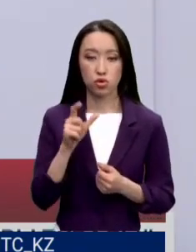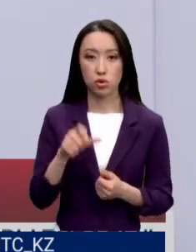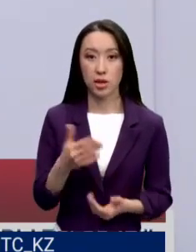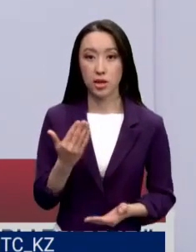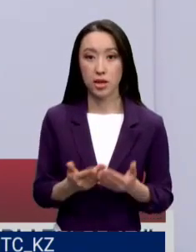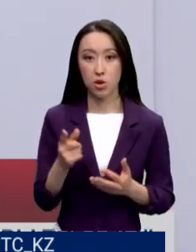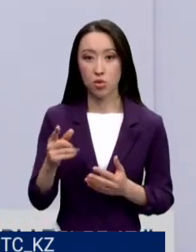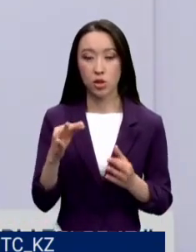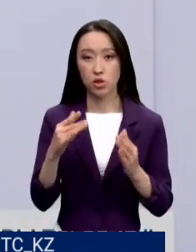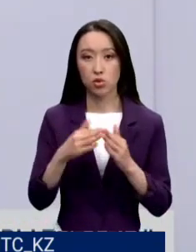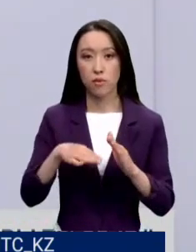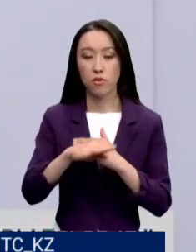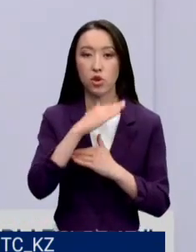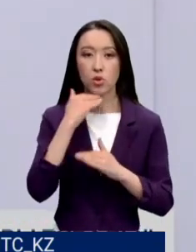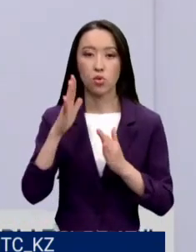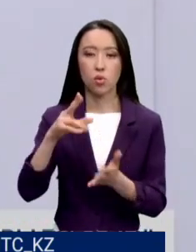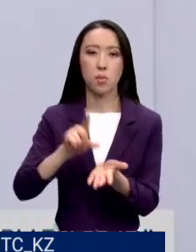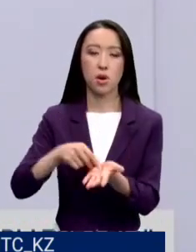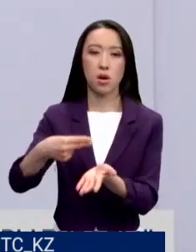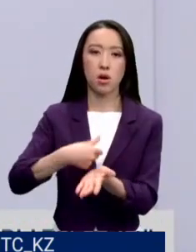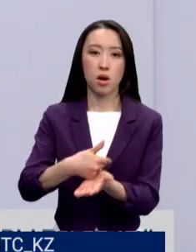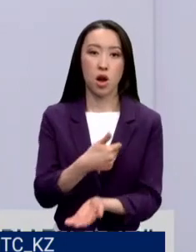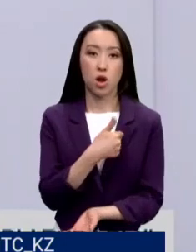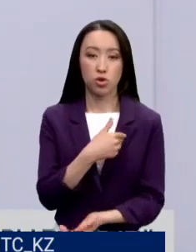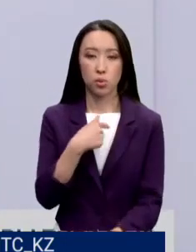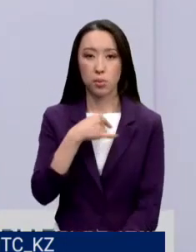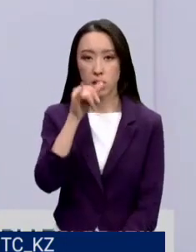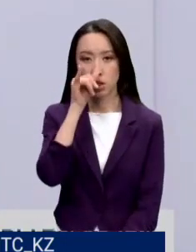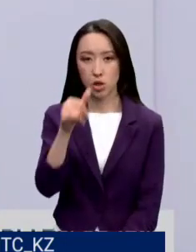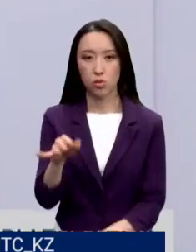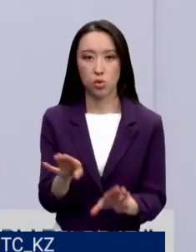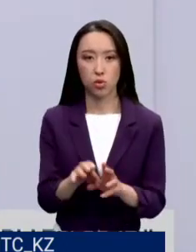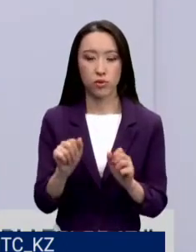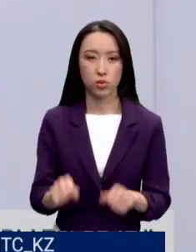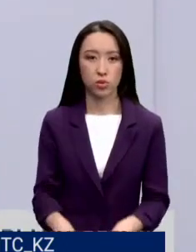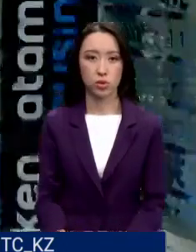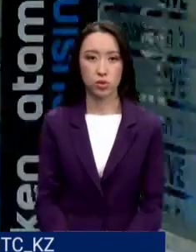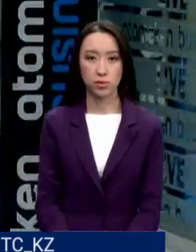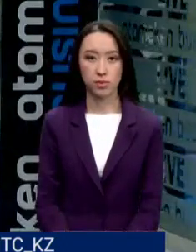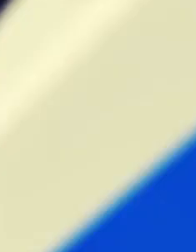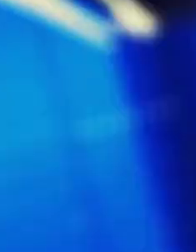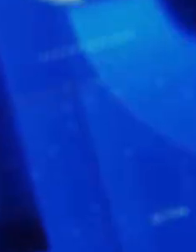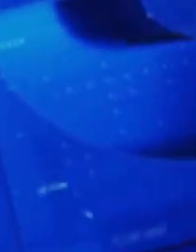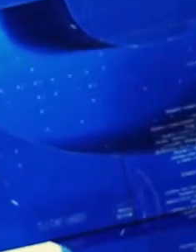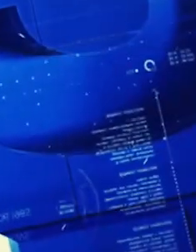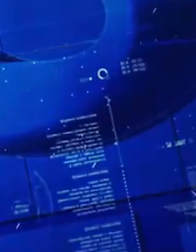из дома выходить, хочет только получать пособие, то мы не даем такую возможность.